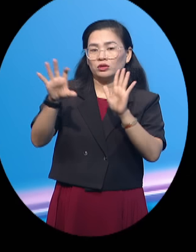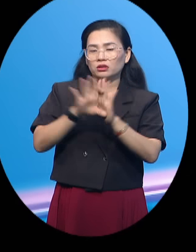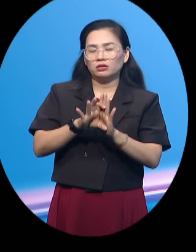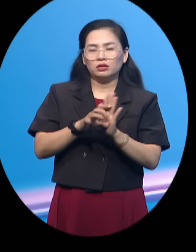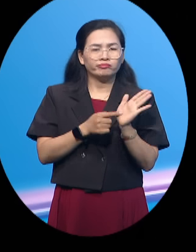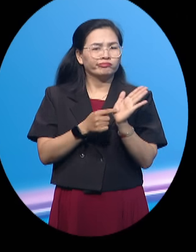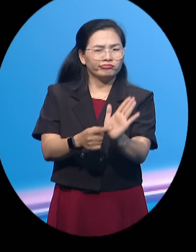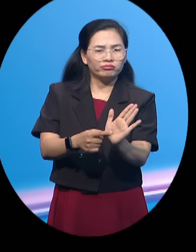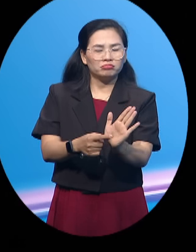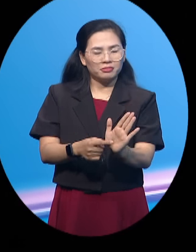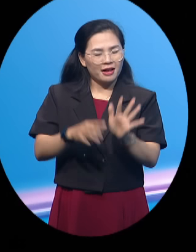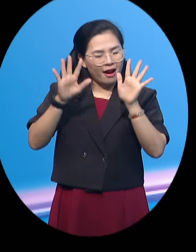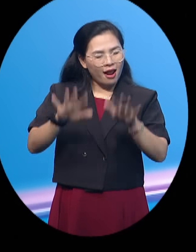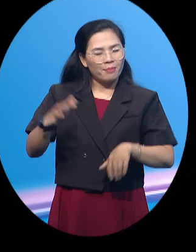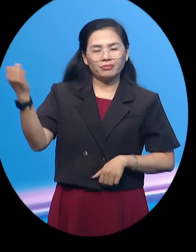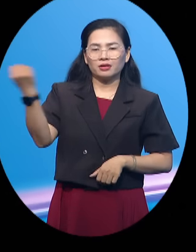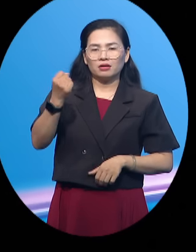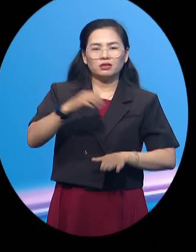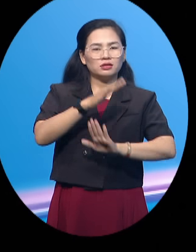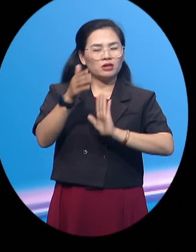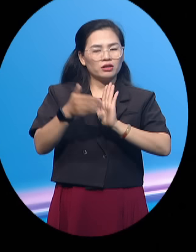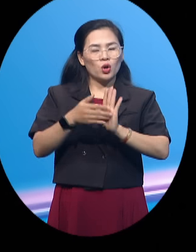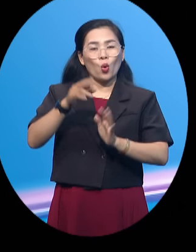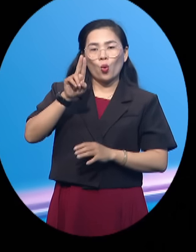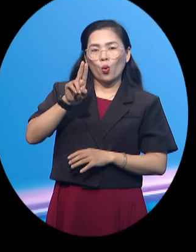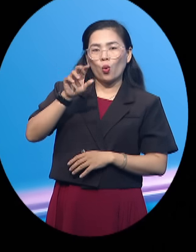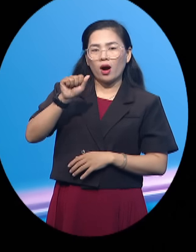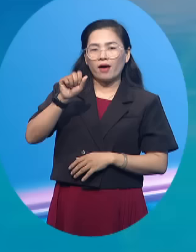đủ khả năng để sản xuất và giới thiệu nhiều loại UAV.